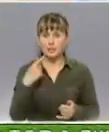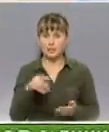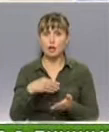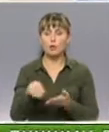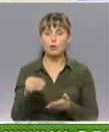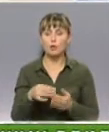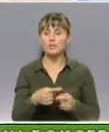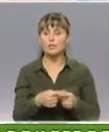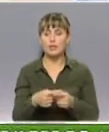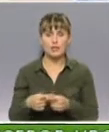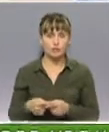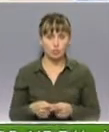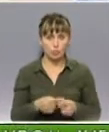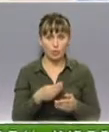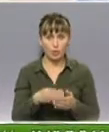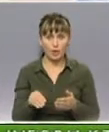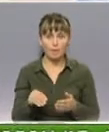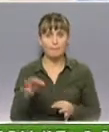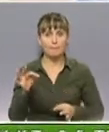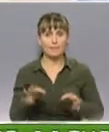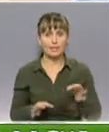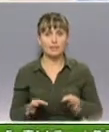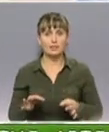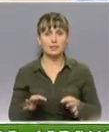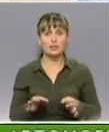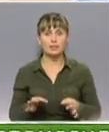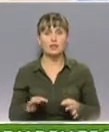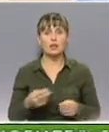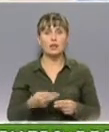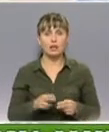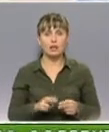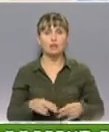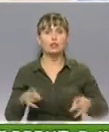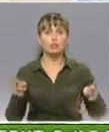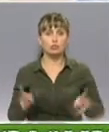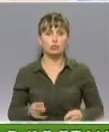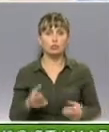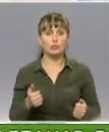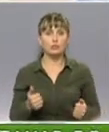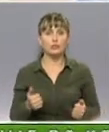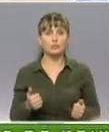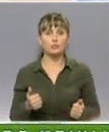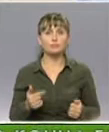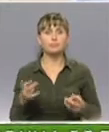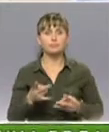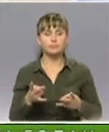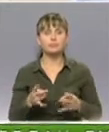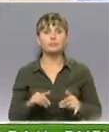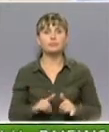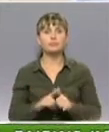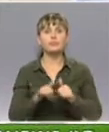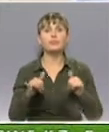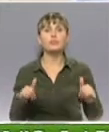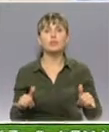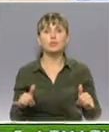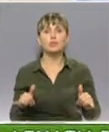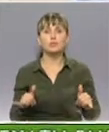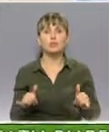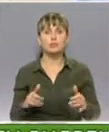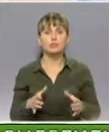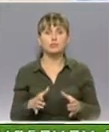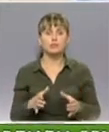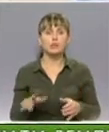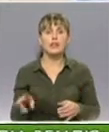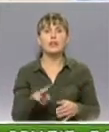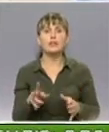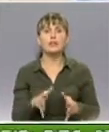там из Беларуси закупаем бензин. Это, конечно, необходимо. Придется, возможно, увеличить их объемы, их